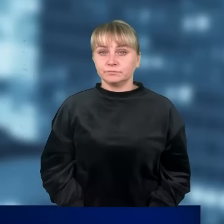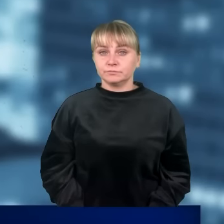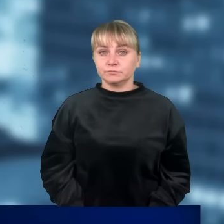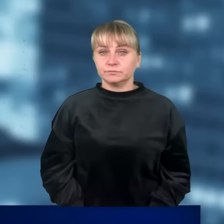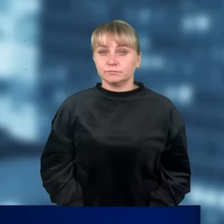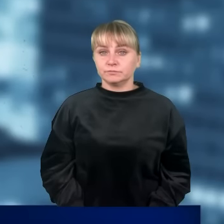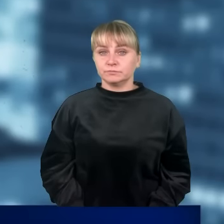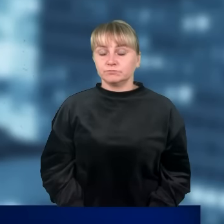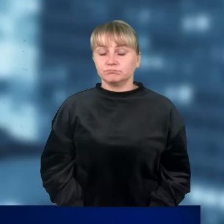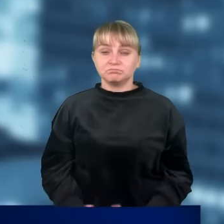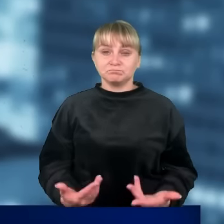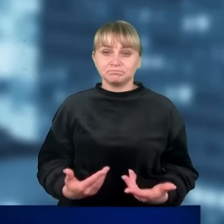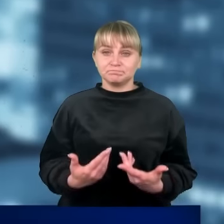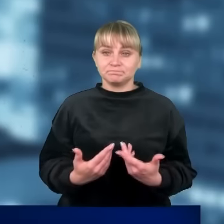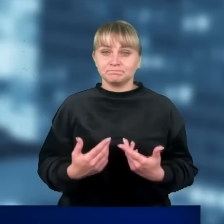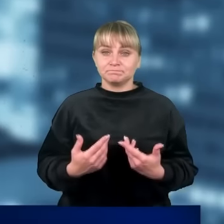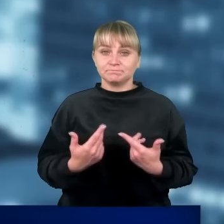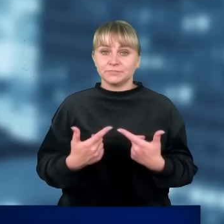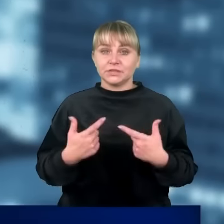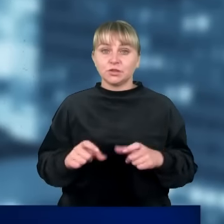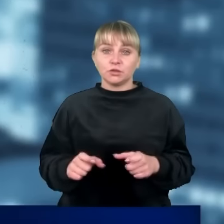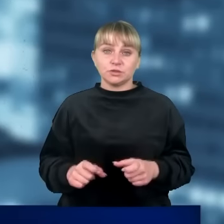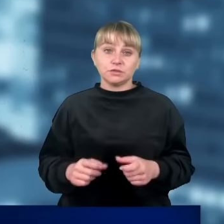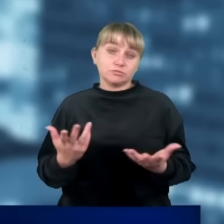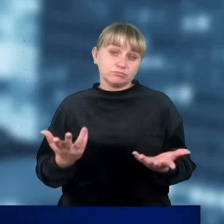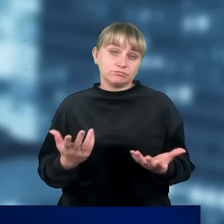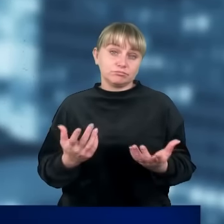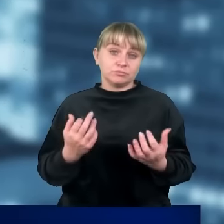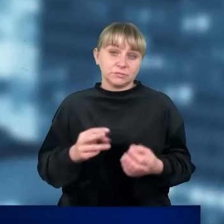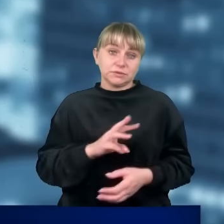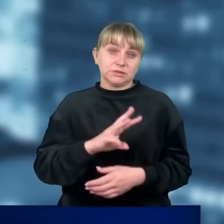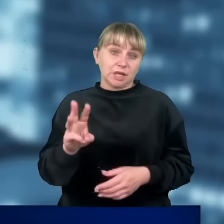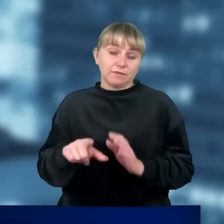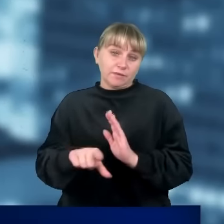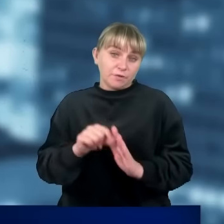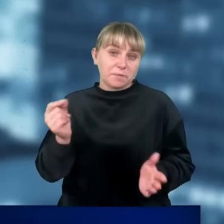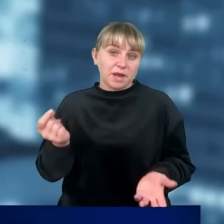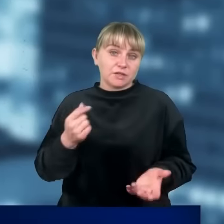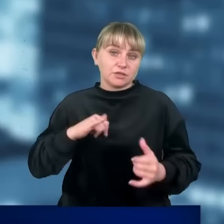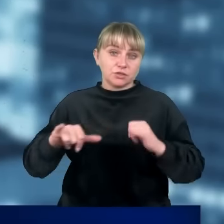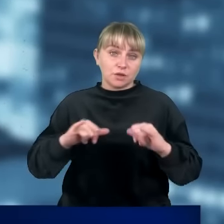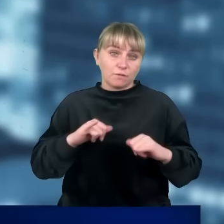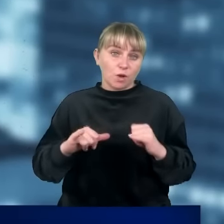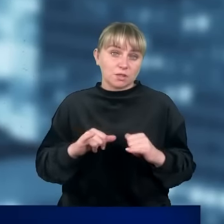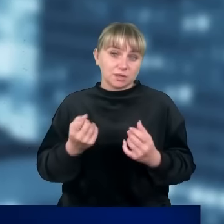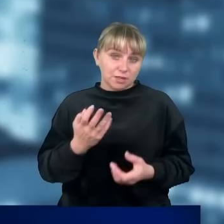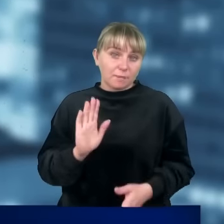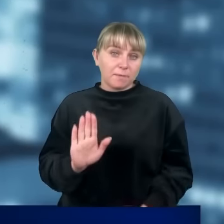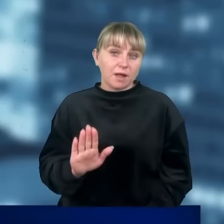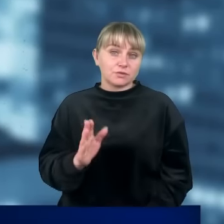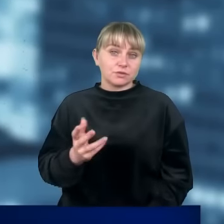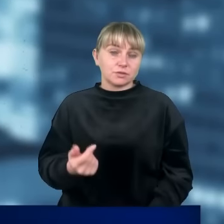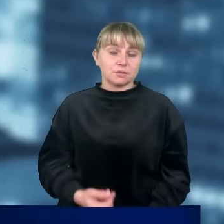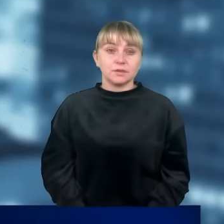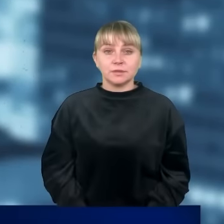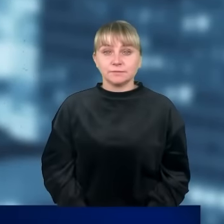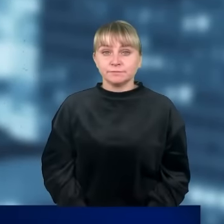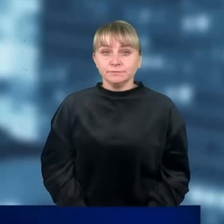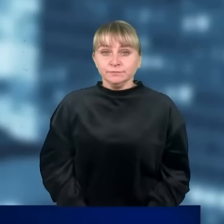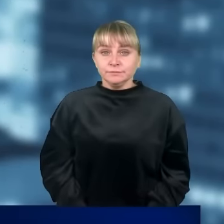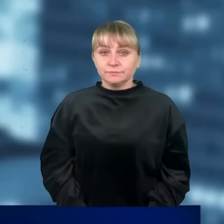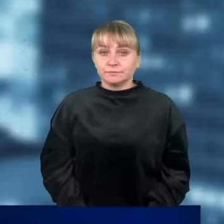no nic. No tak sobie wybraliście. To taką macie, za przeproszeniem, ministrę